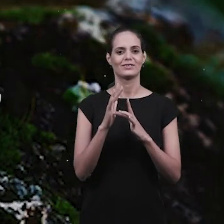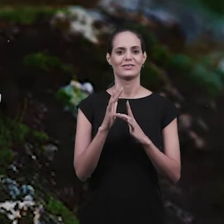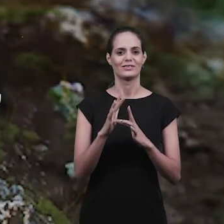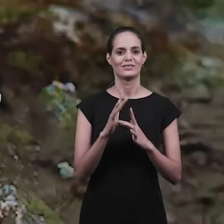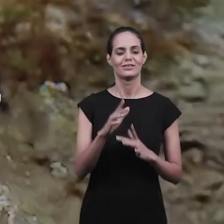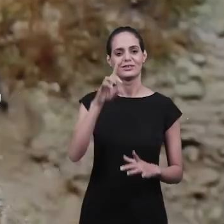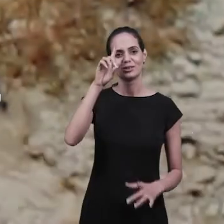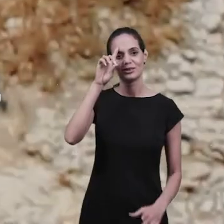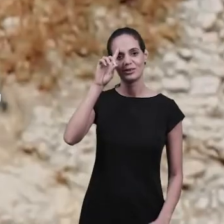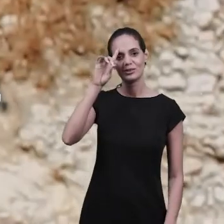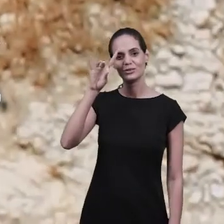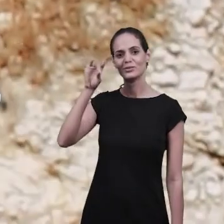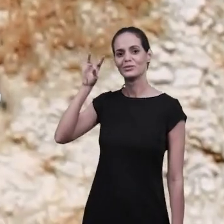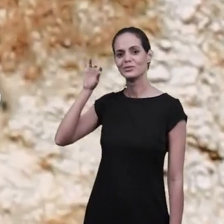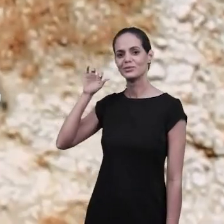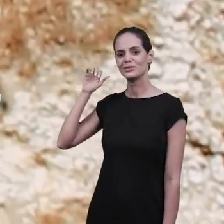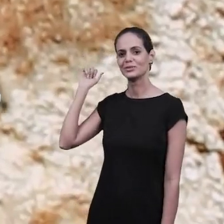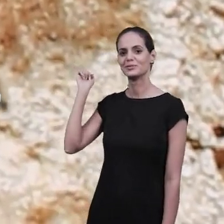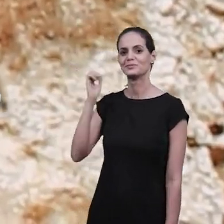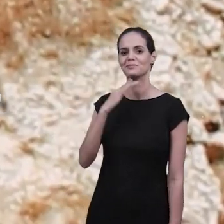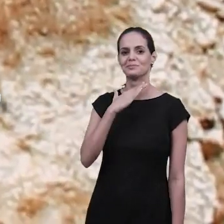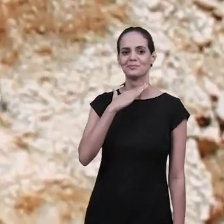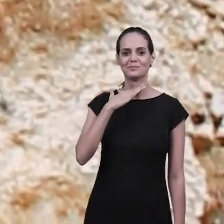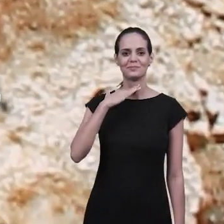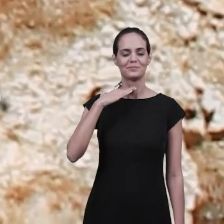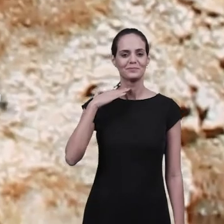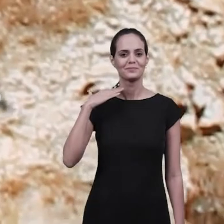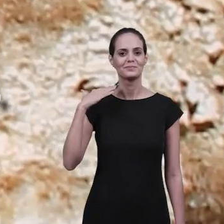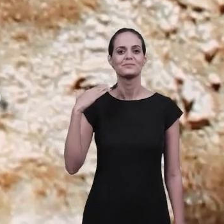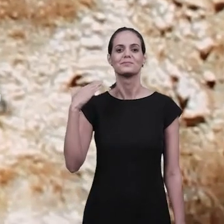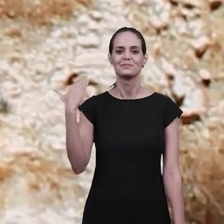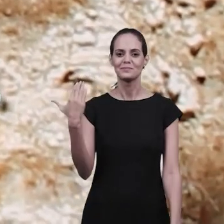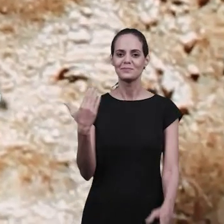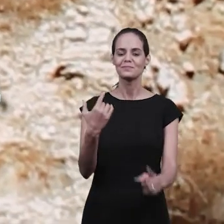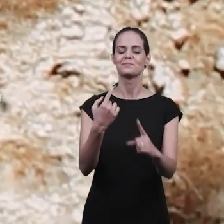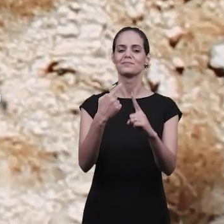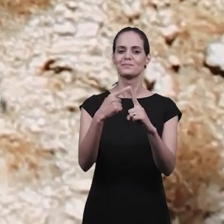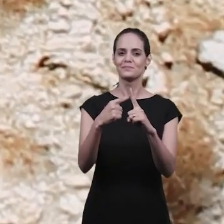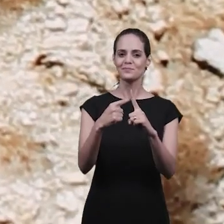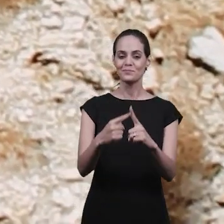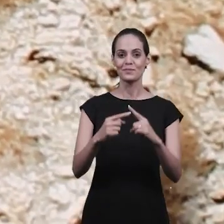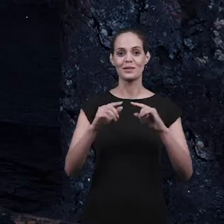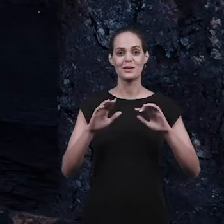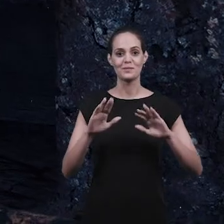Jesus, que foi morto ali na cruz.